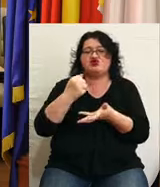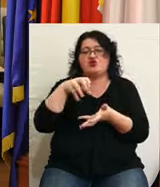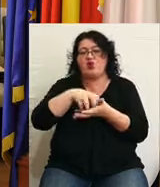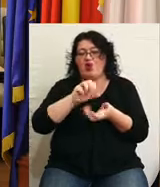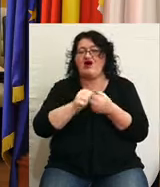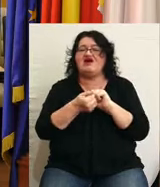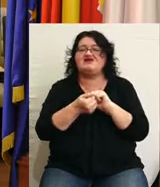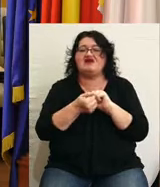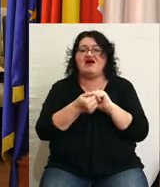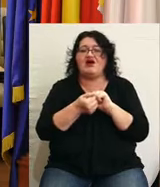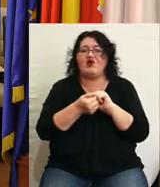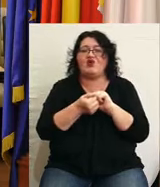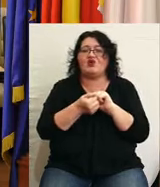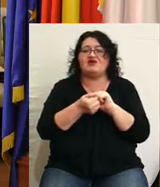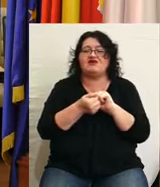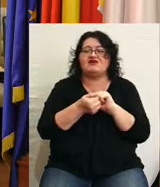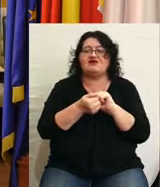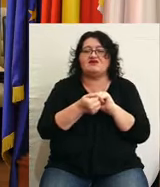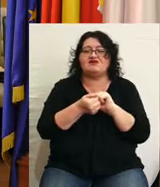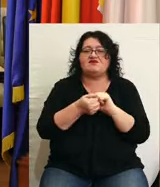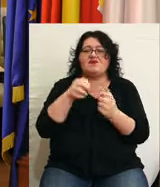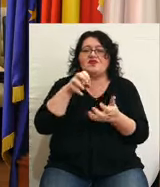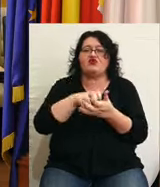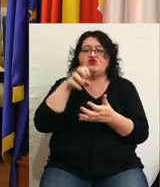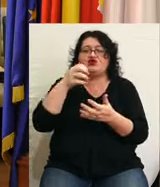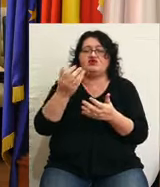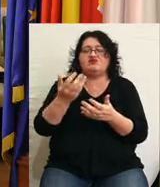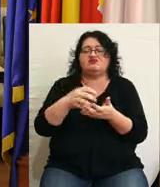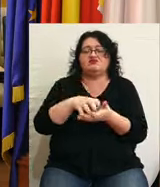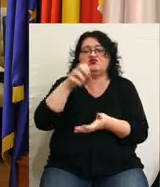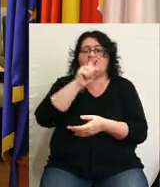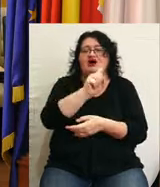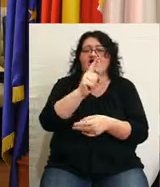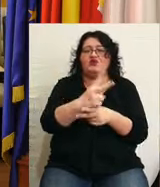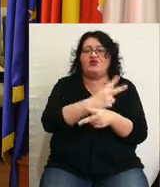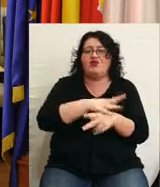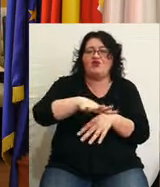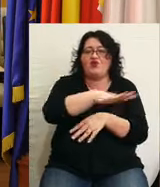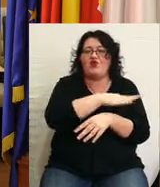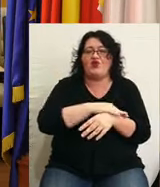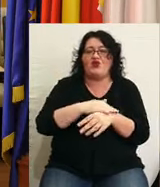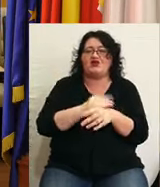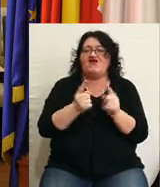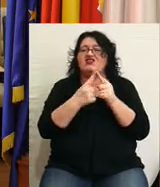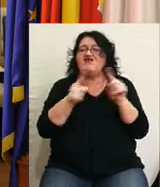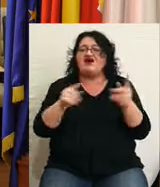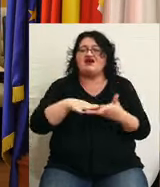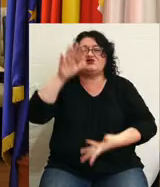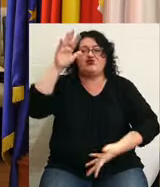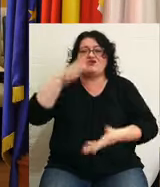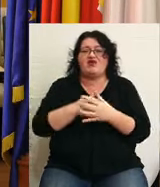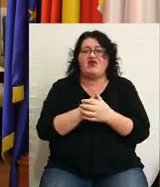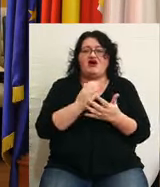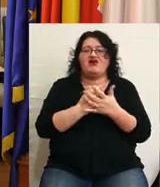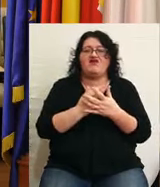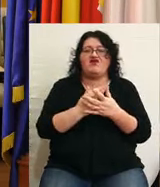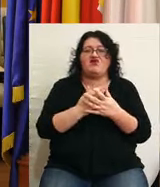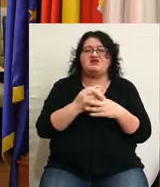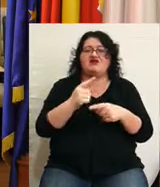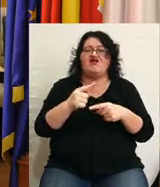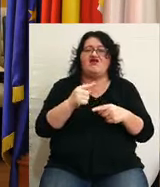local, fie de la populație, de la abonați, tocmai faptul că această diferență a fost rostogolită